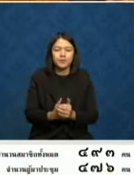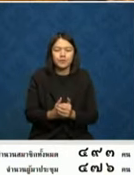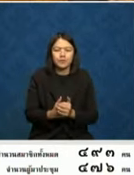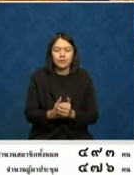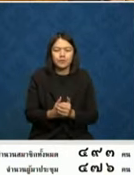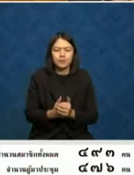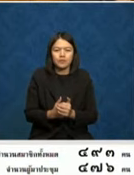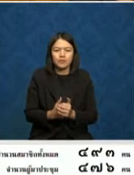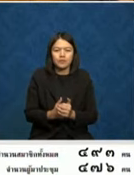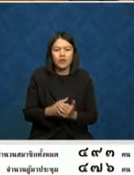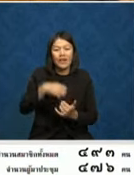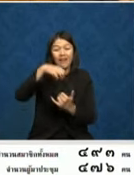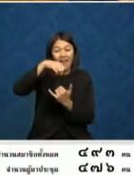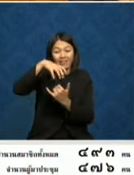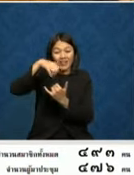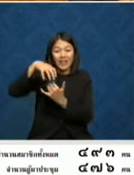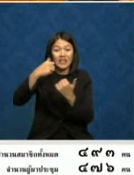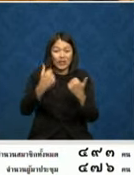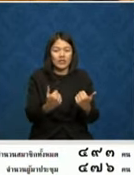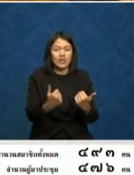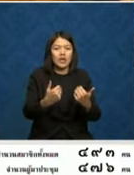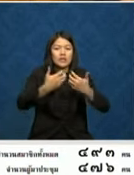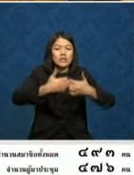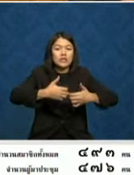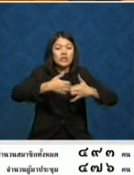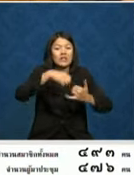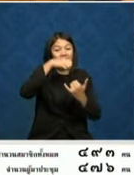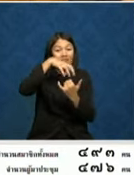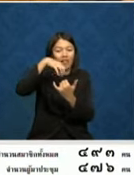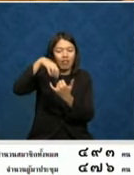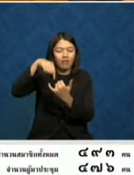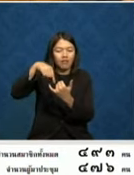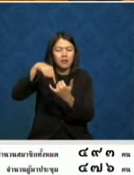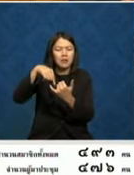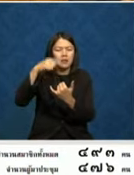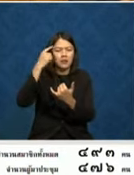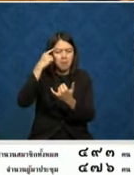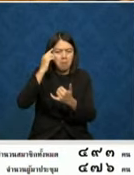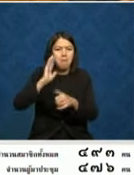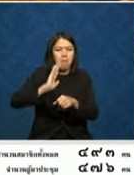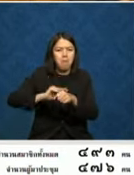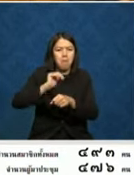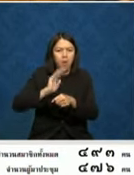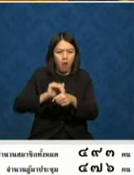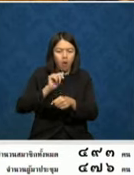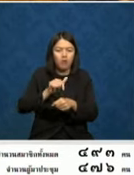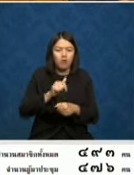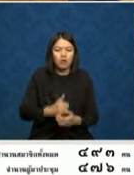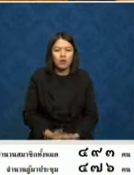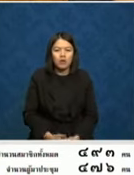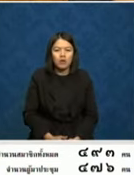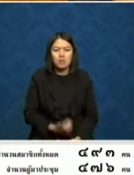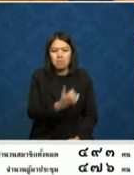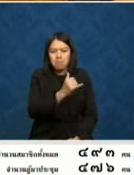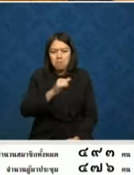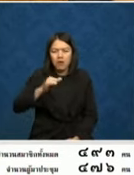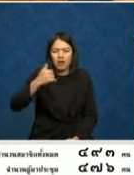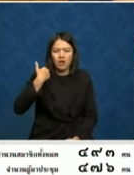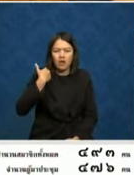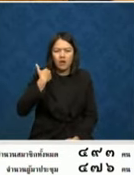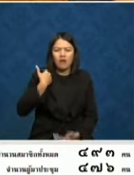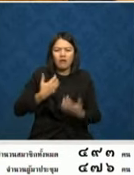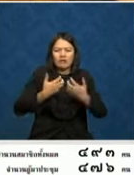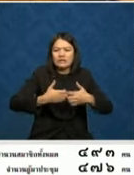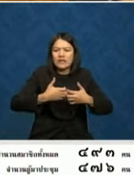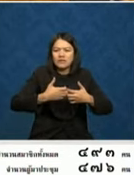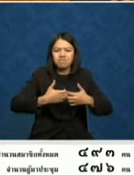ไกในเรื่องของการเอ็กซเรย์ในปัจจุบันเนี่ยนะครับในด่านสำคัญเนี่ยก็มีจำนวนเพียงพอรองรับบางด่านที่ไม่มีเรื่องของเครื่อง